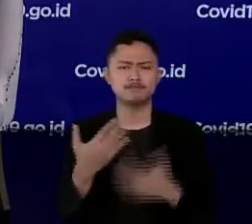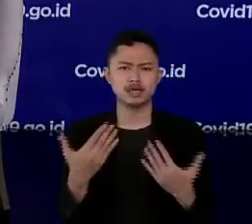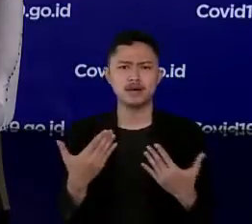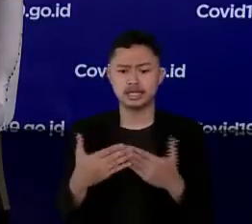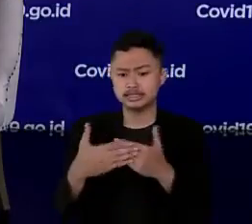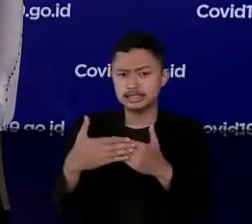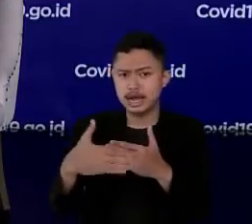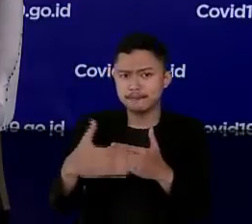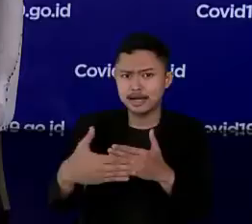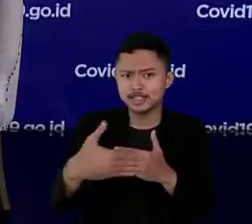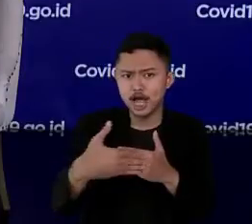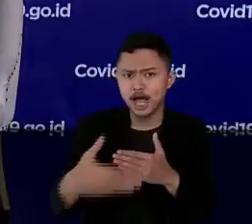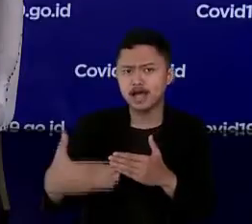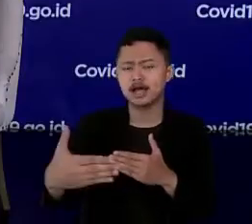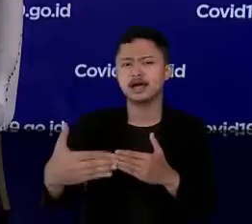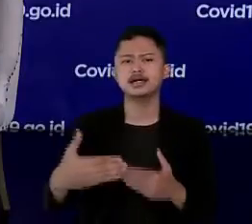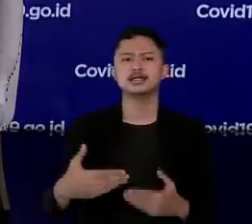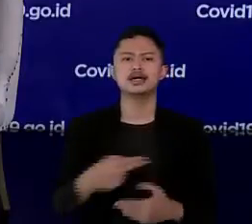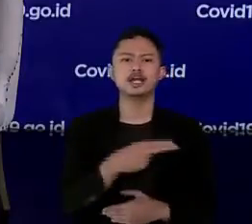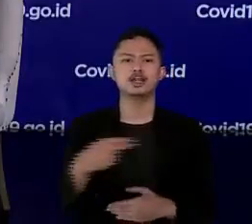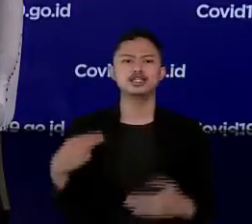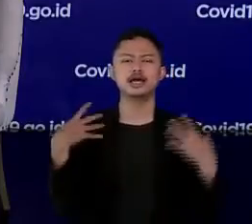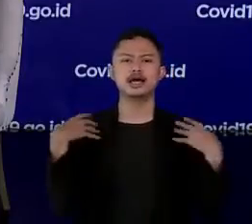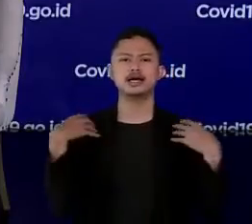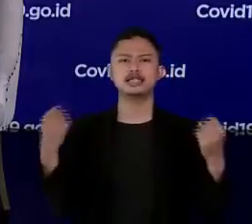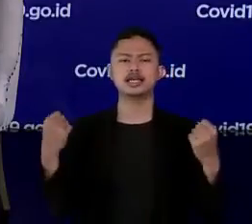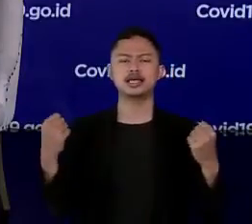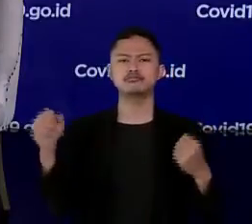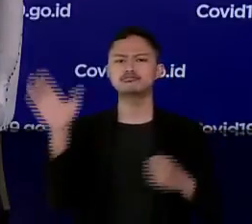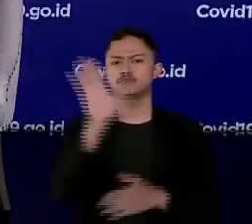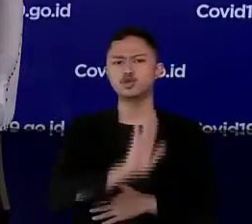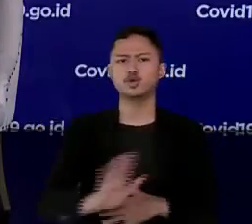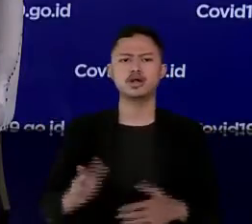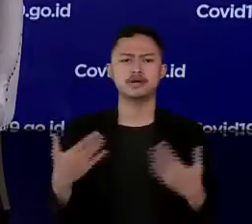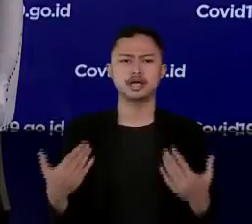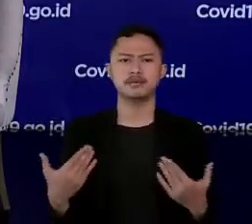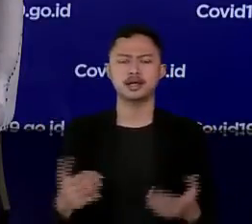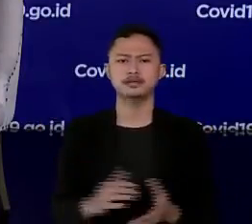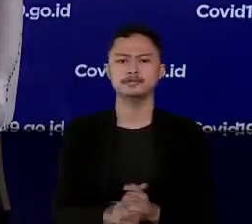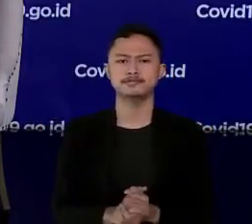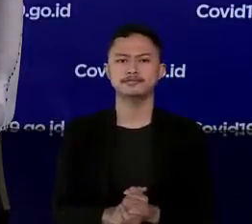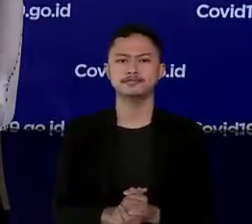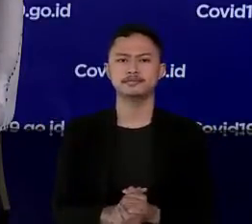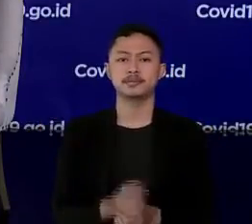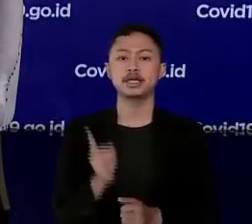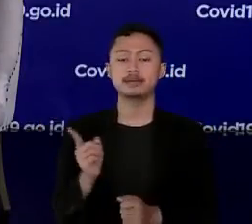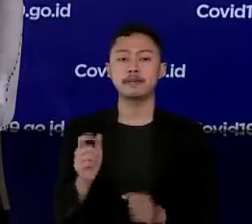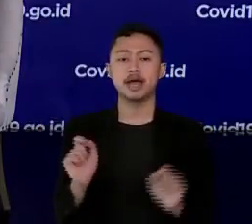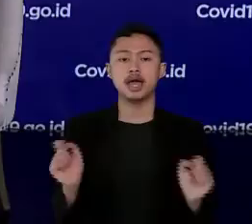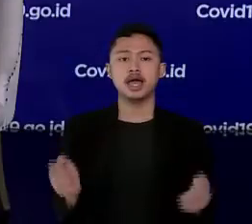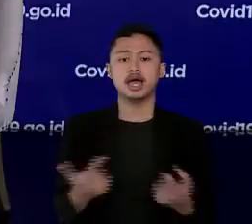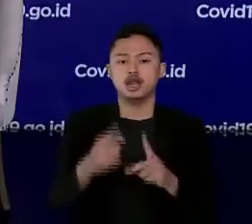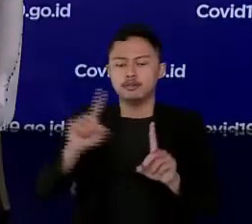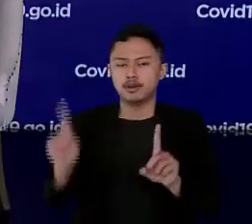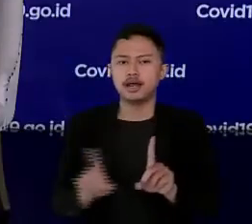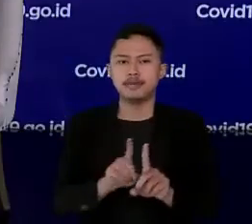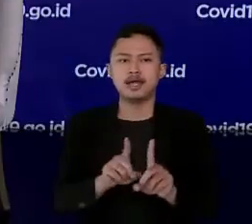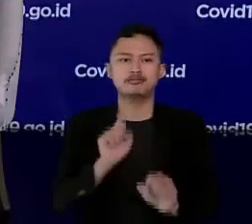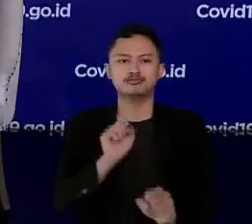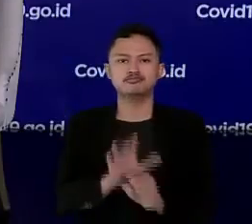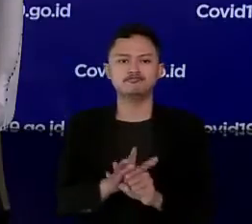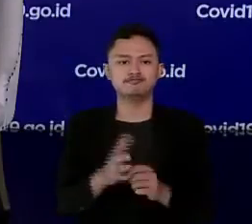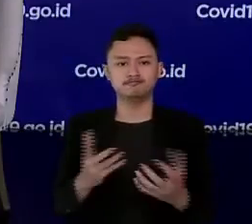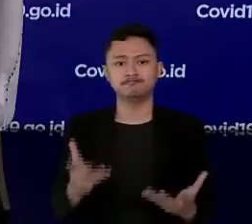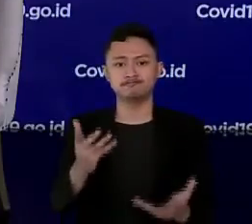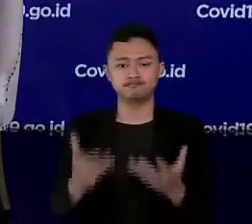dalam jangka panjang ini kondisi kesehatan Indonesia secara keseluruhan akan seperti apa ini karena harus hidup berdampingan dengan coffee dan